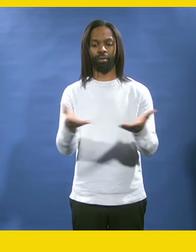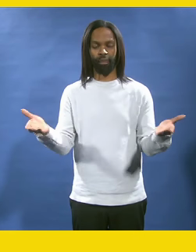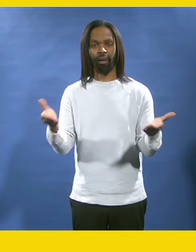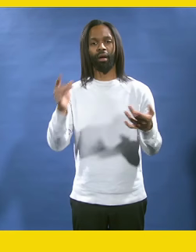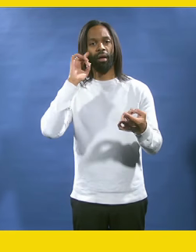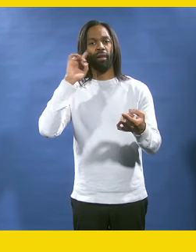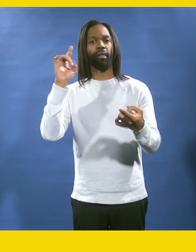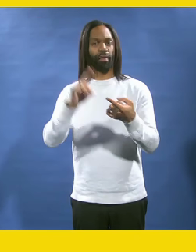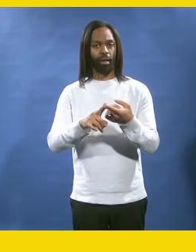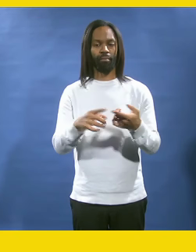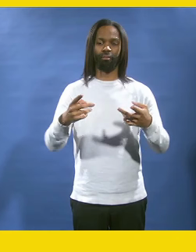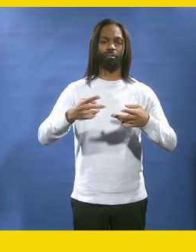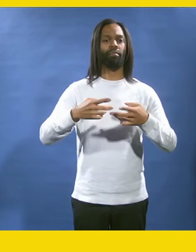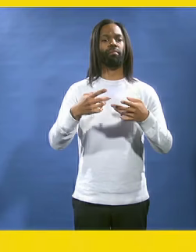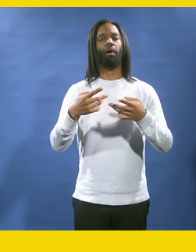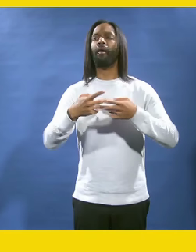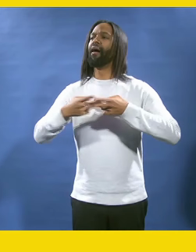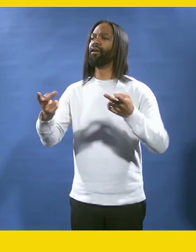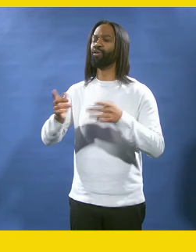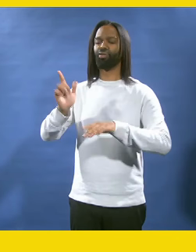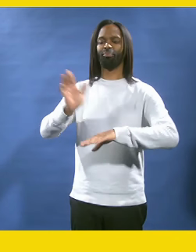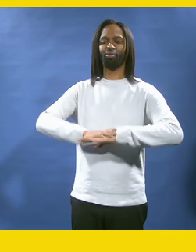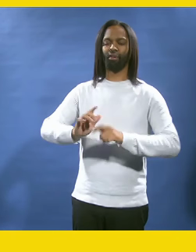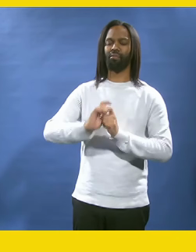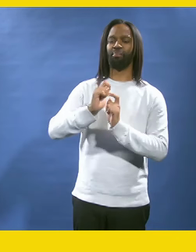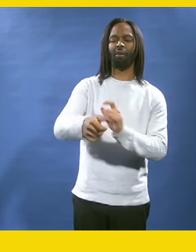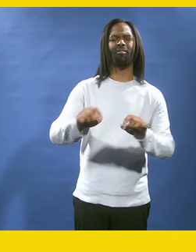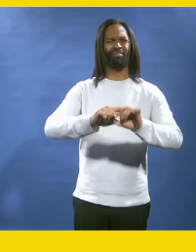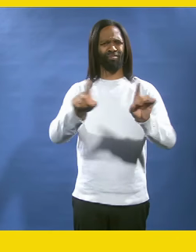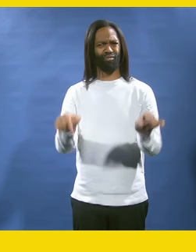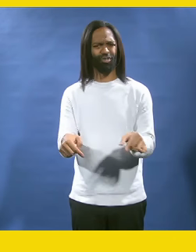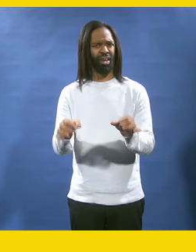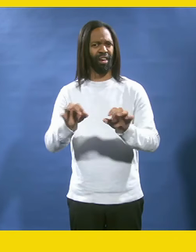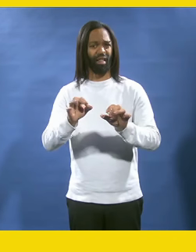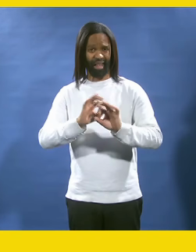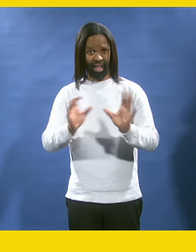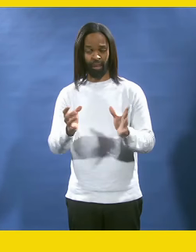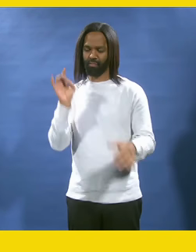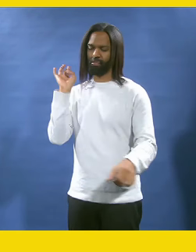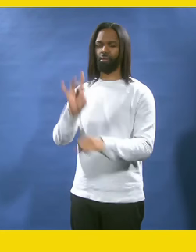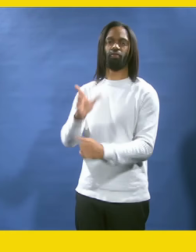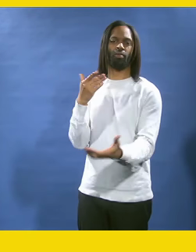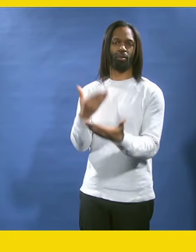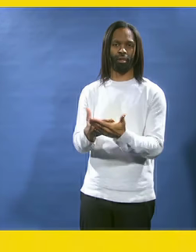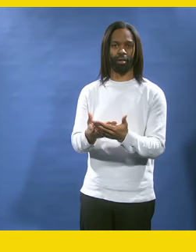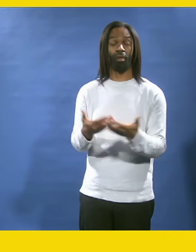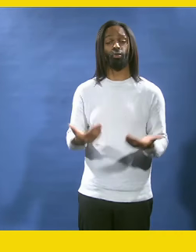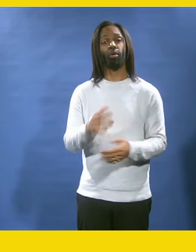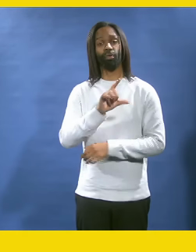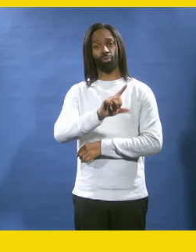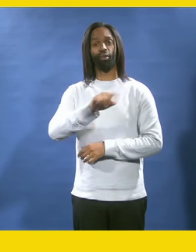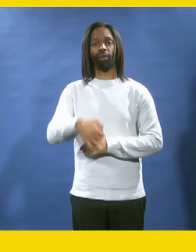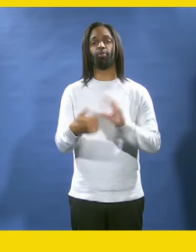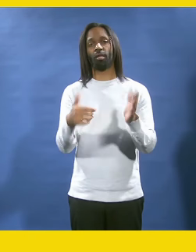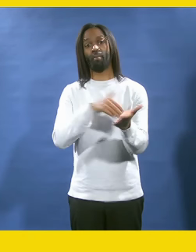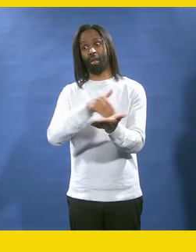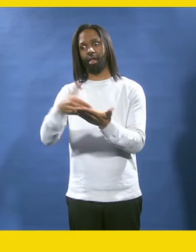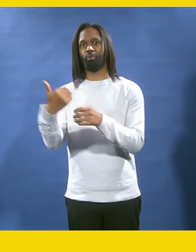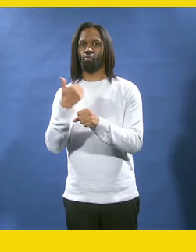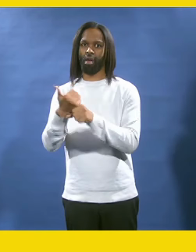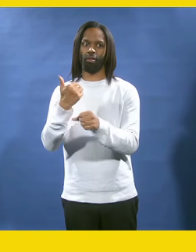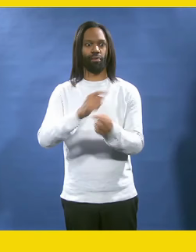d'annonces sans moyens. En France, la Fondation des femmes réclame 2,6 milliards par an et un